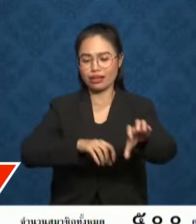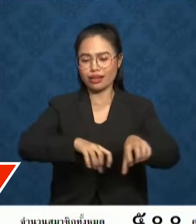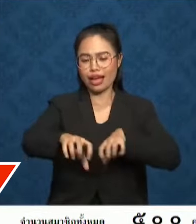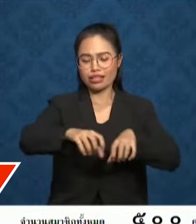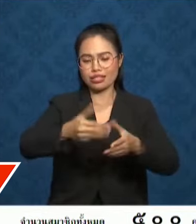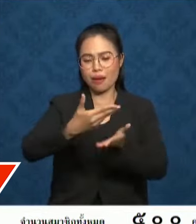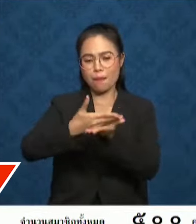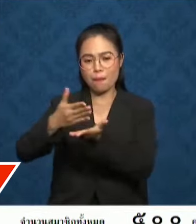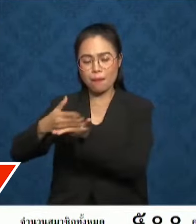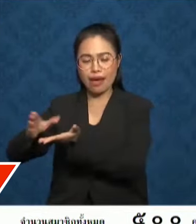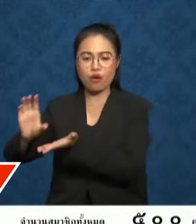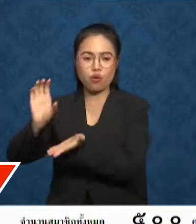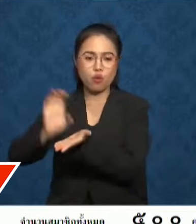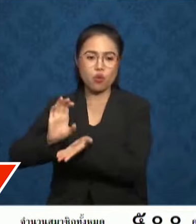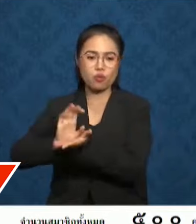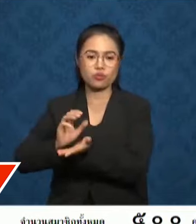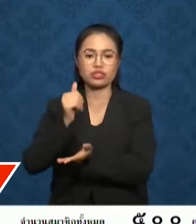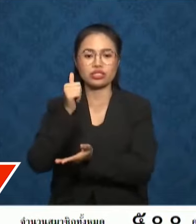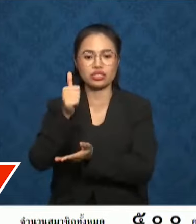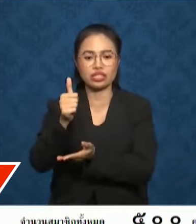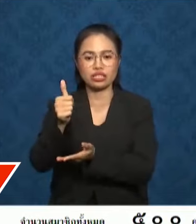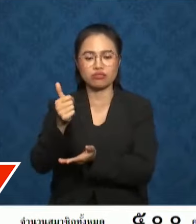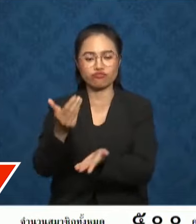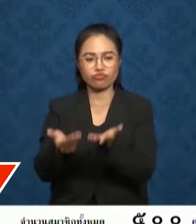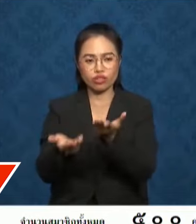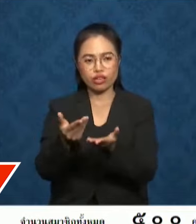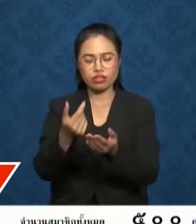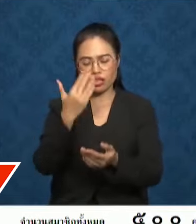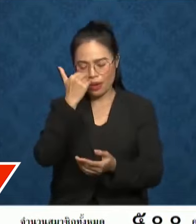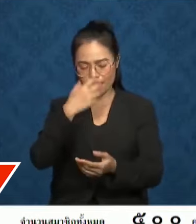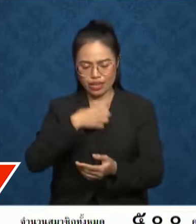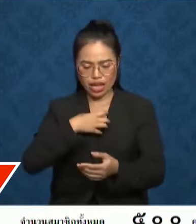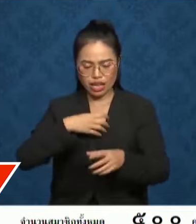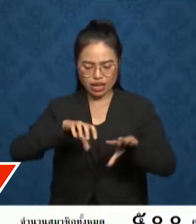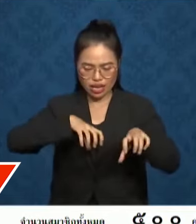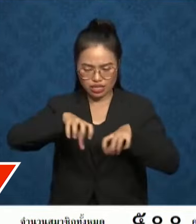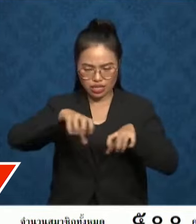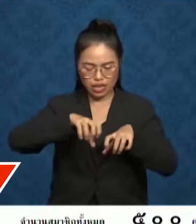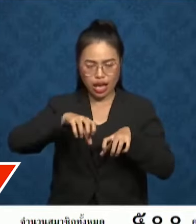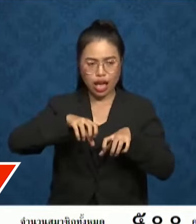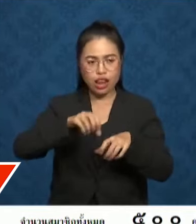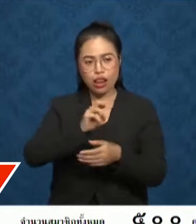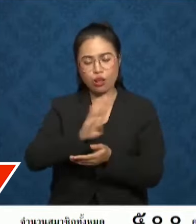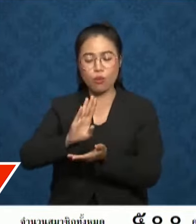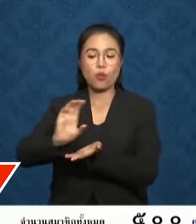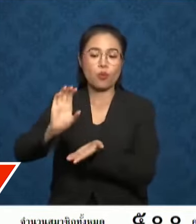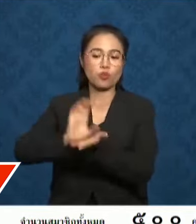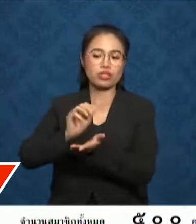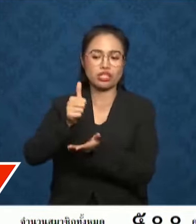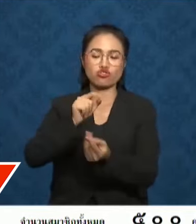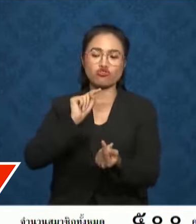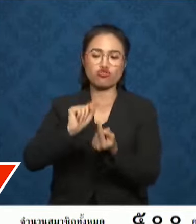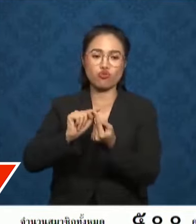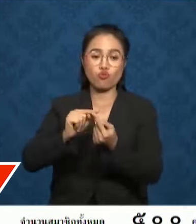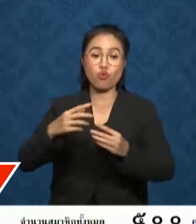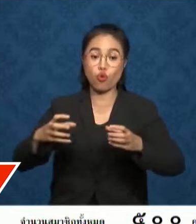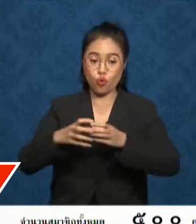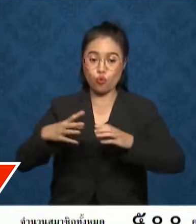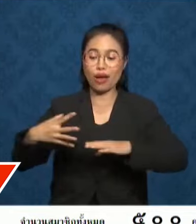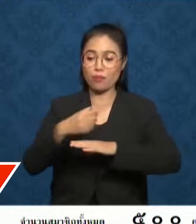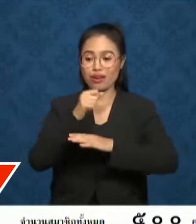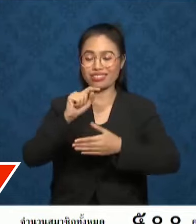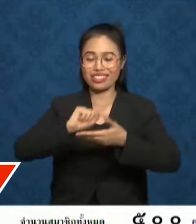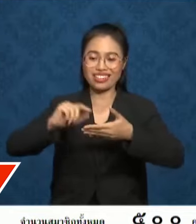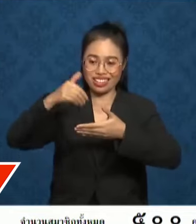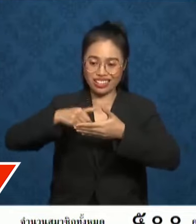ณที่ดีทำไมพวกเขาหรอพวกเราต้กระบบงประมาณทดีครัเพื่อทำให้พักกเมืองทชนะกลกตงเข้มานั้นสามา